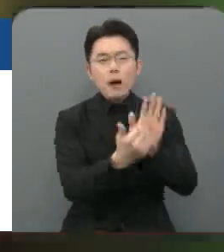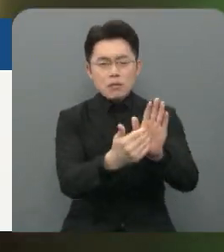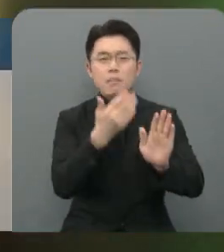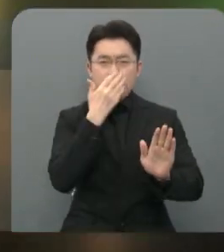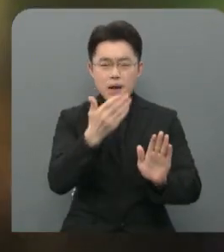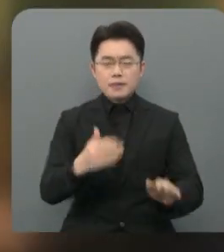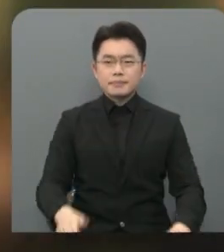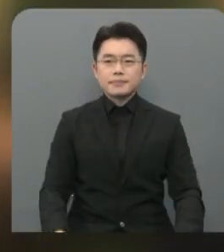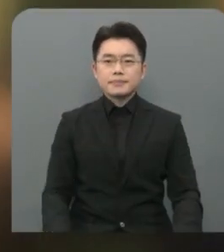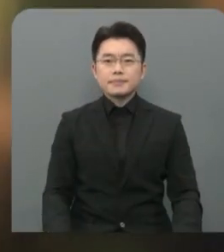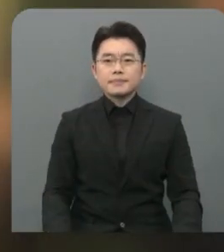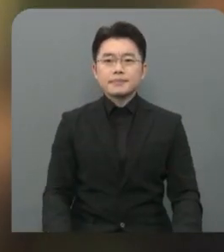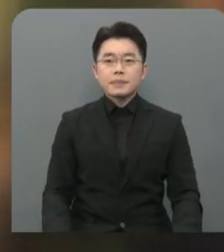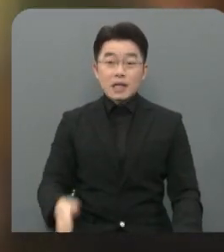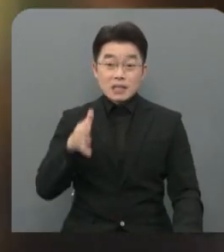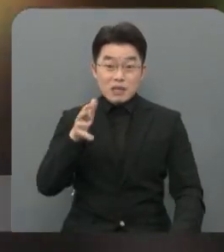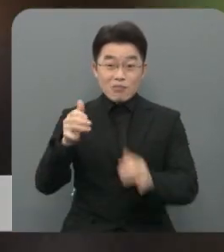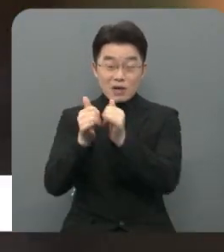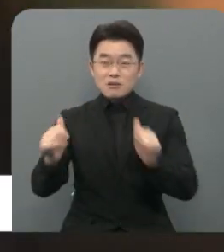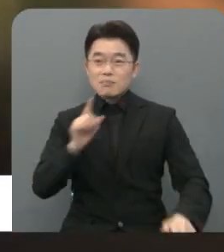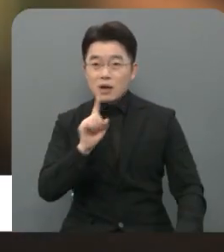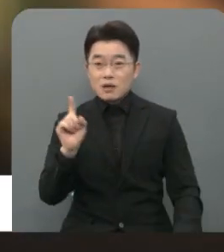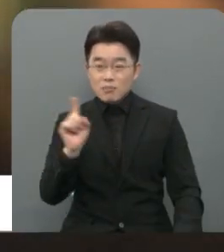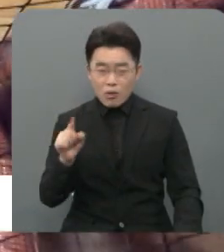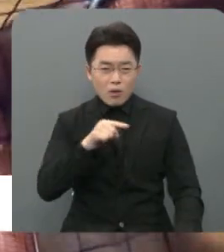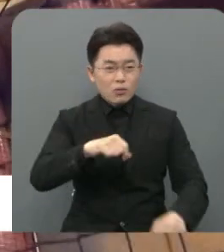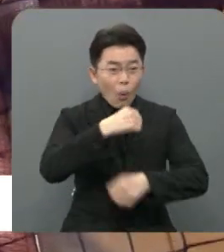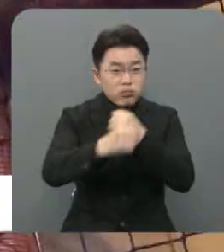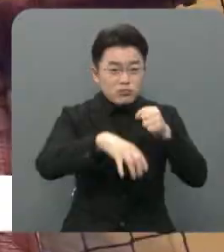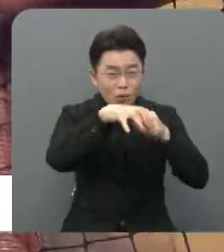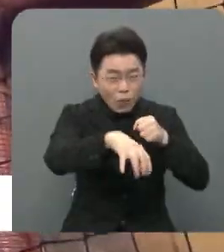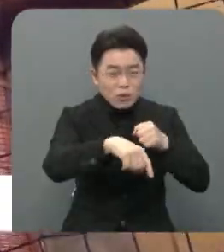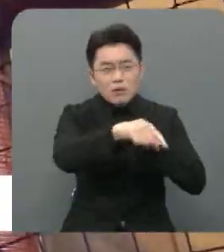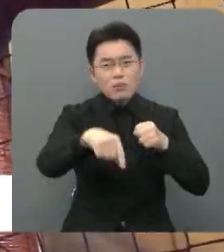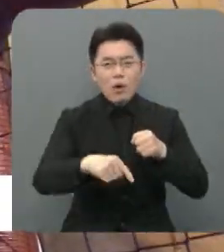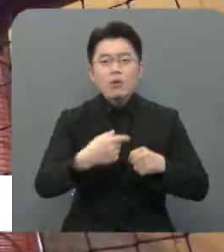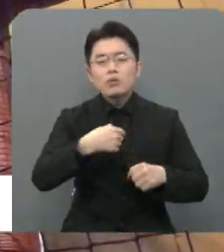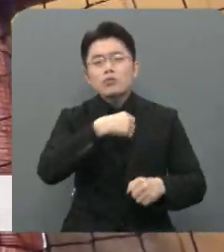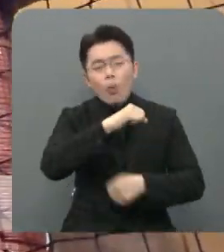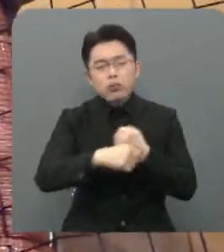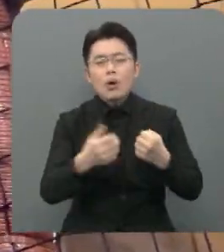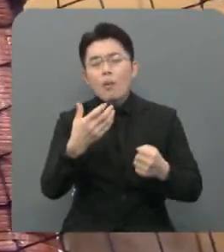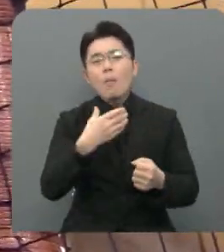봅니다. 전문가들은 실내 동물원 문제는 동물 복지의 차원을